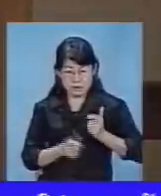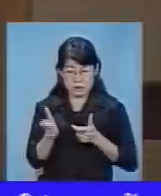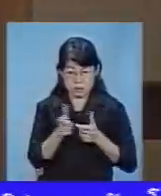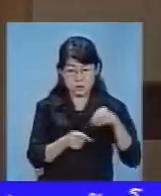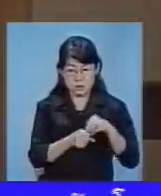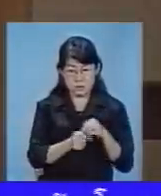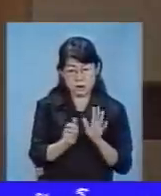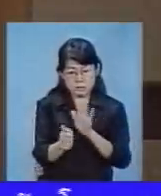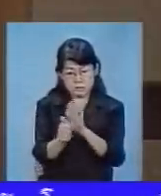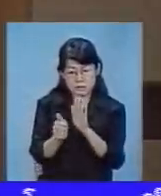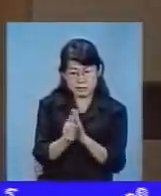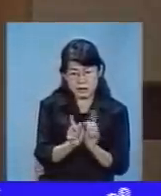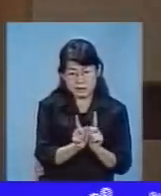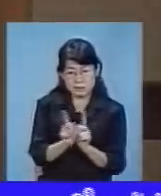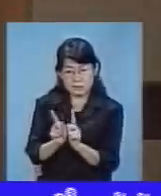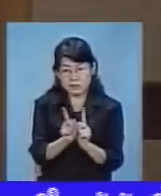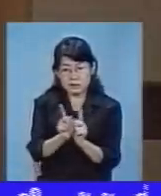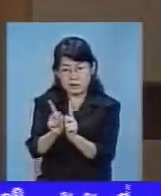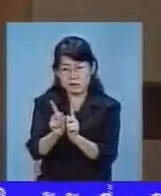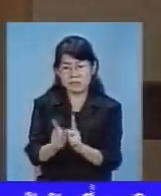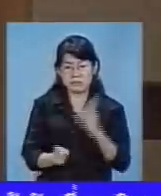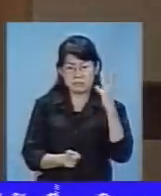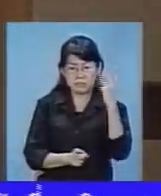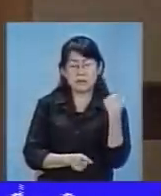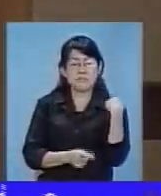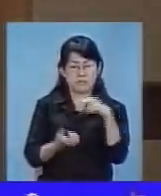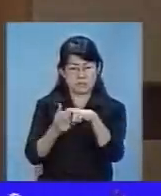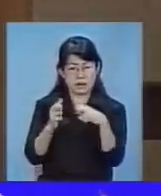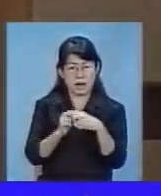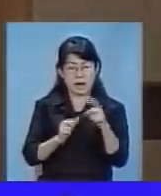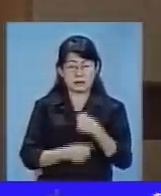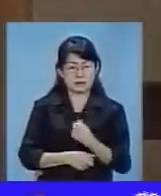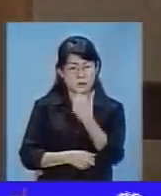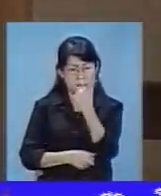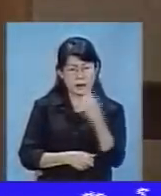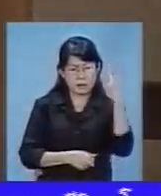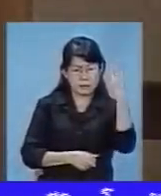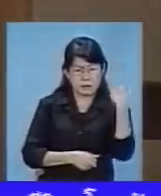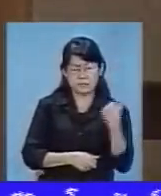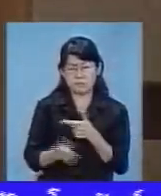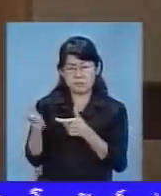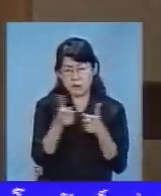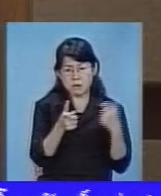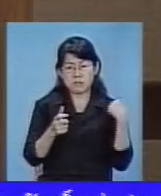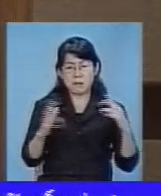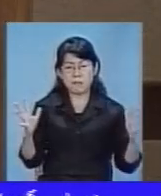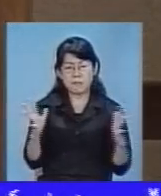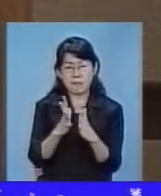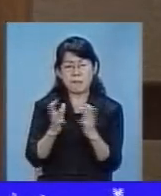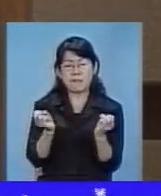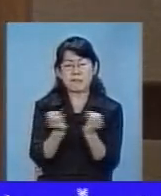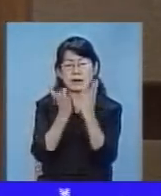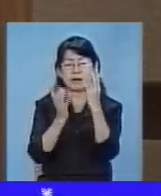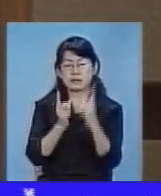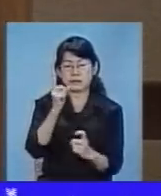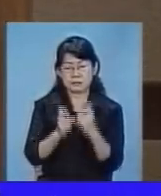ครับจะทำให้เกิดความสุ่มเสี่ยงต่อการปะทะและการสูญเสียชีวิตก็เรียนตรง